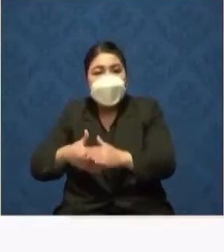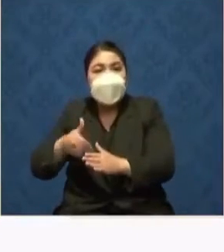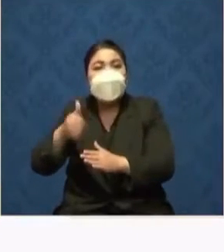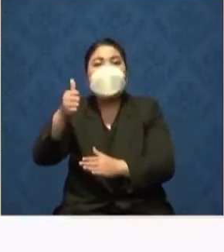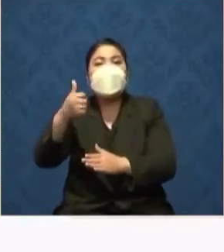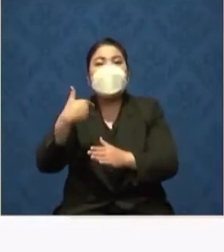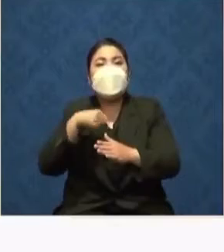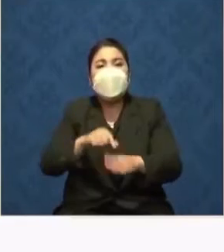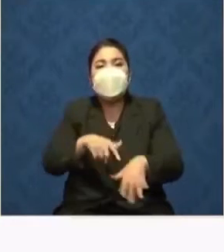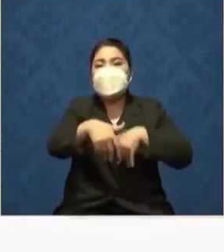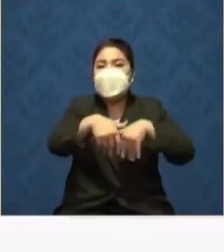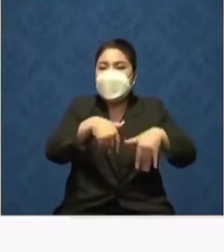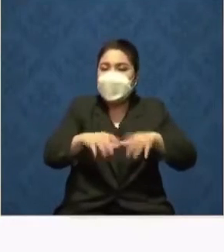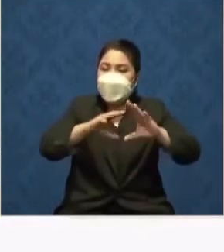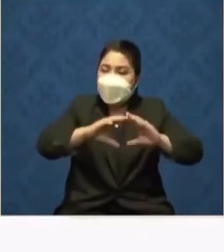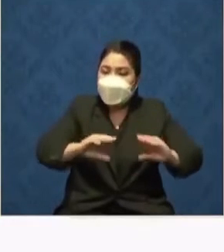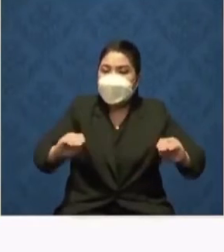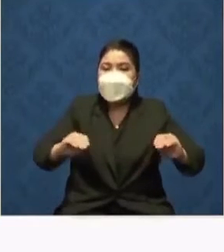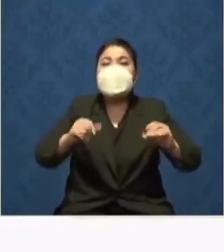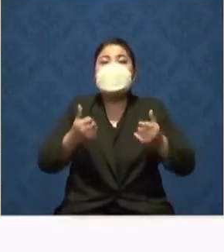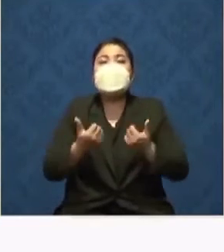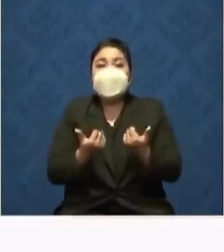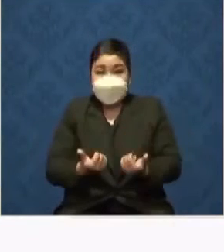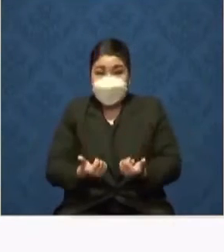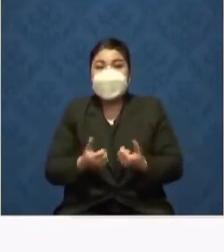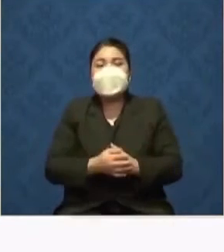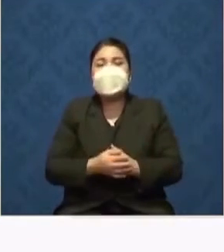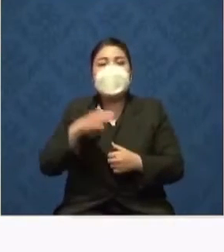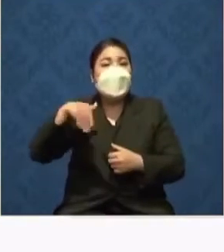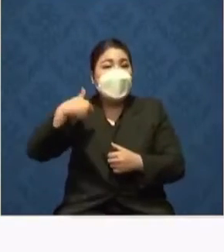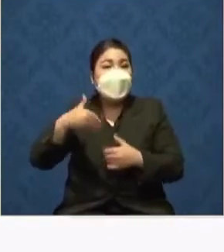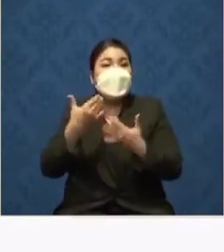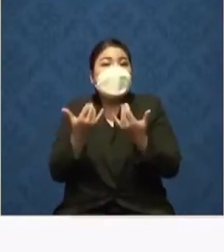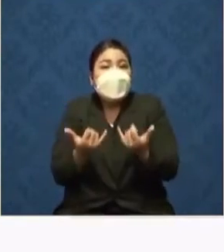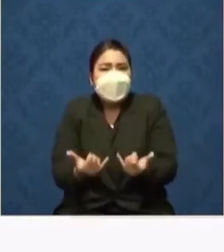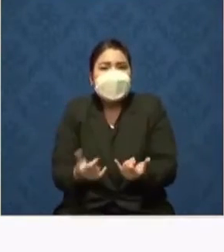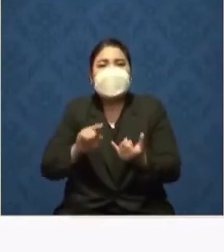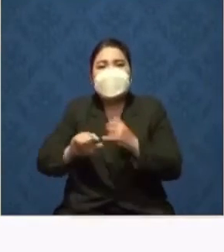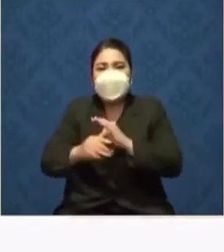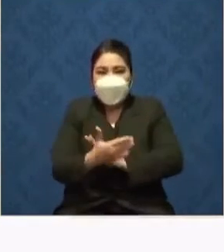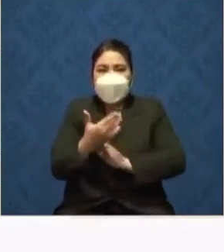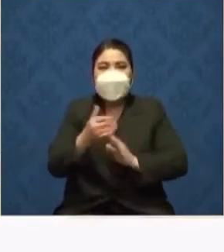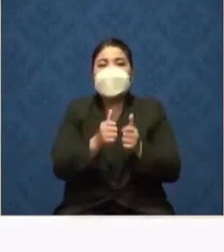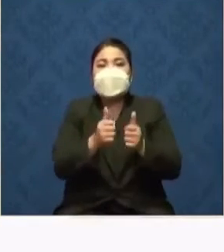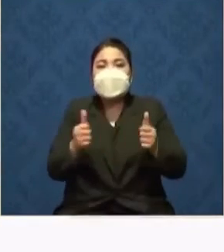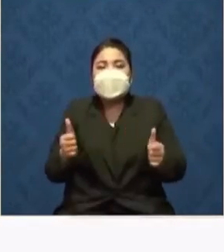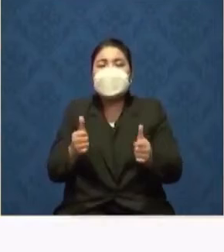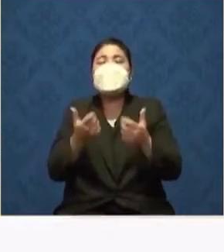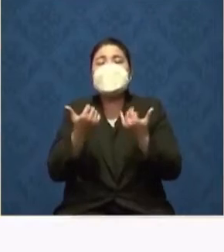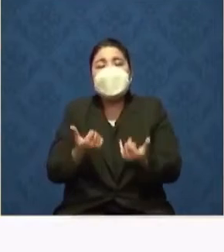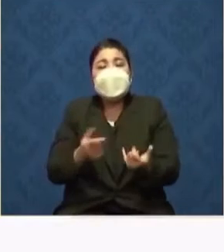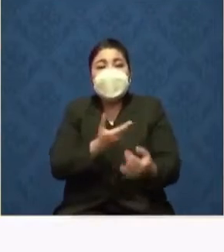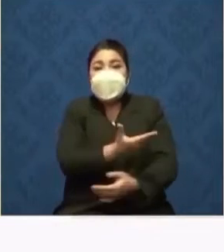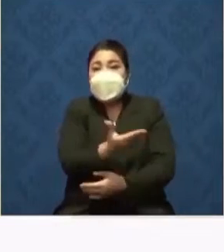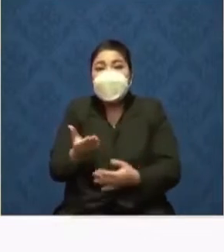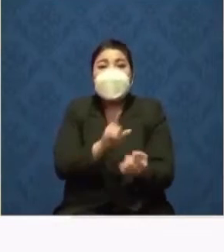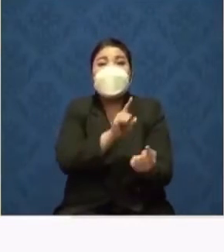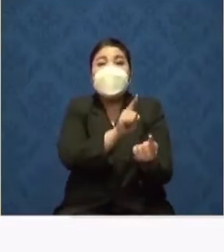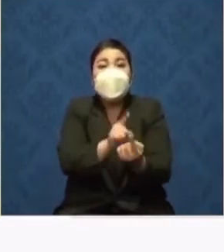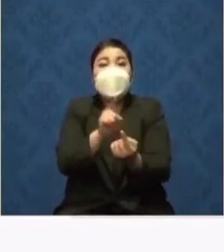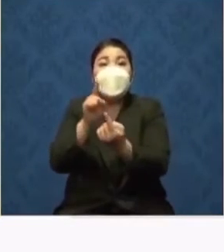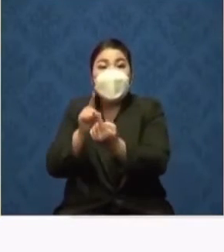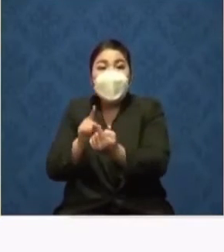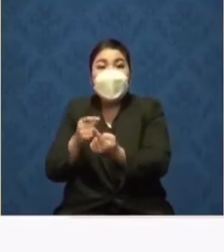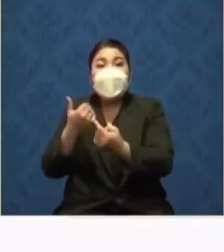ำเนินการทุกขั้นตอนนะคะวันนี้พยายามทำอย่างเต็มที่นึกถึงเจ้าหน้าที่ตำรวจกี่แสนคนที่เขาอยู่ชายแดนเขาก็ทำ